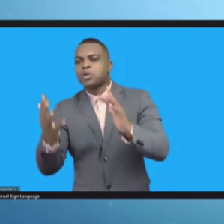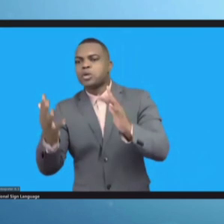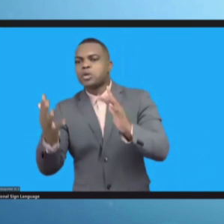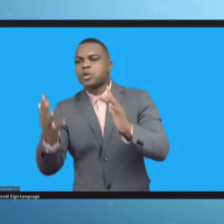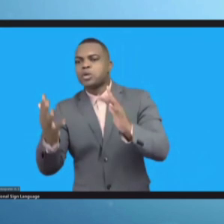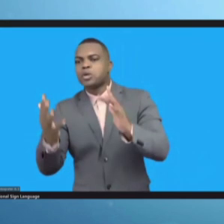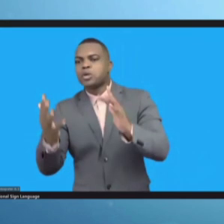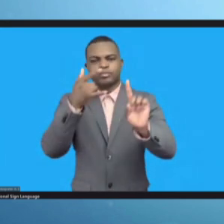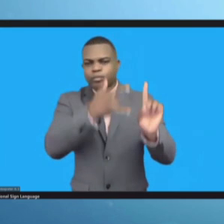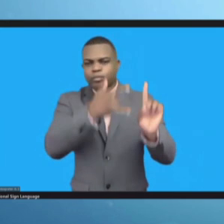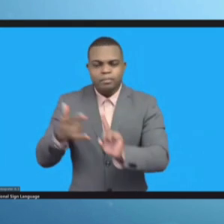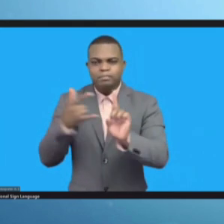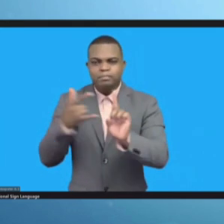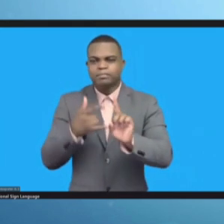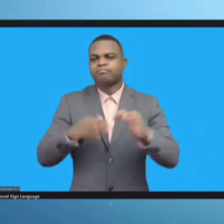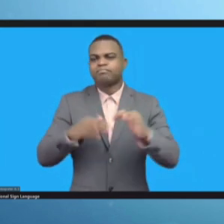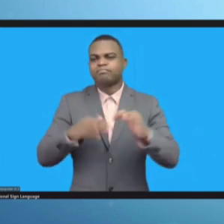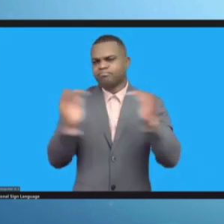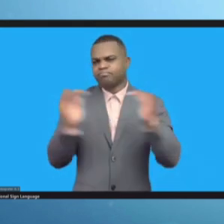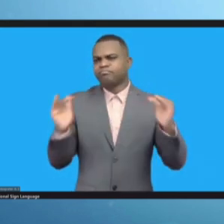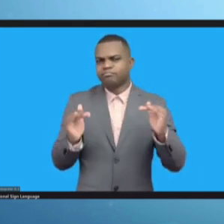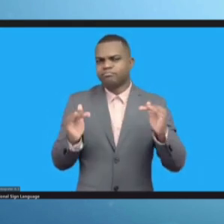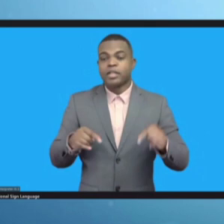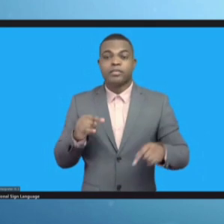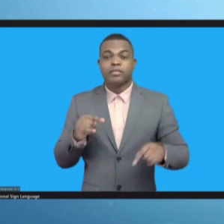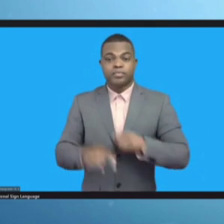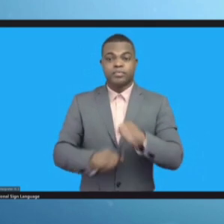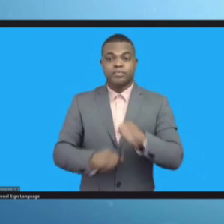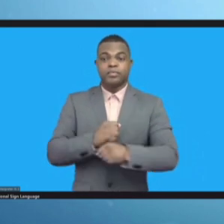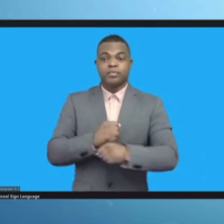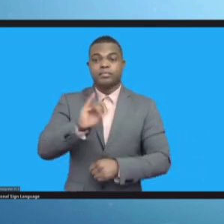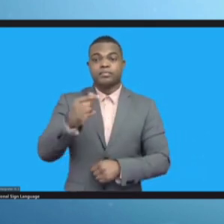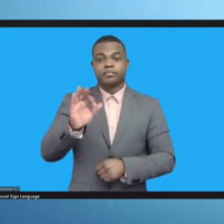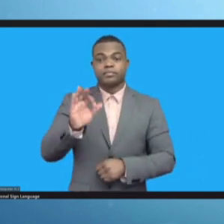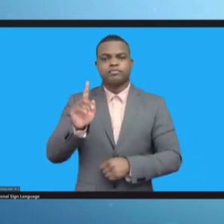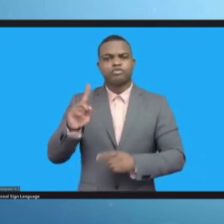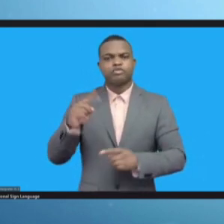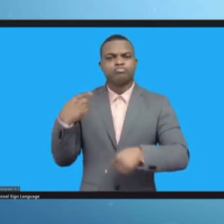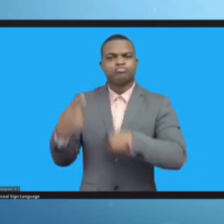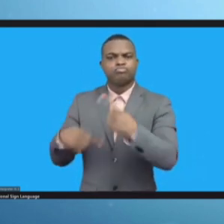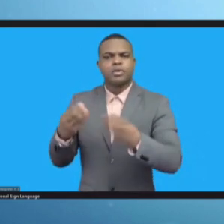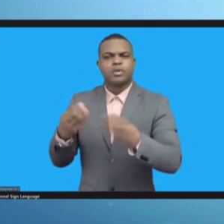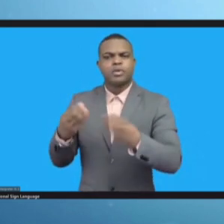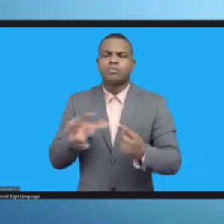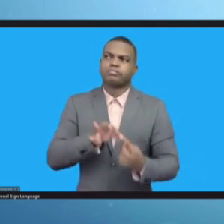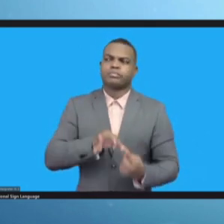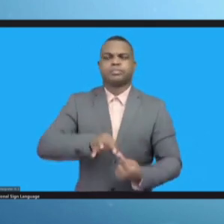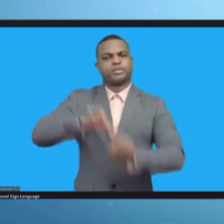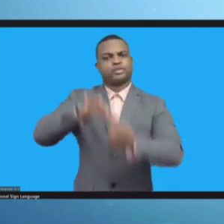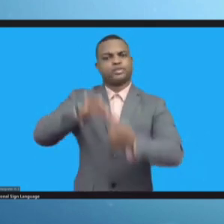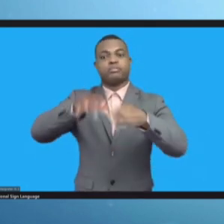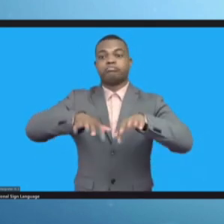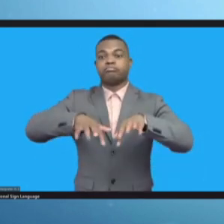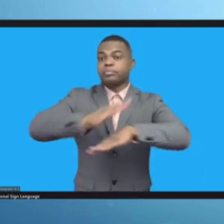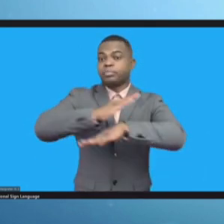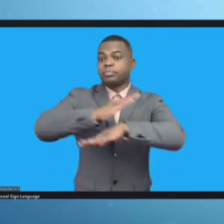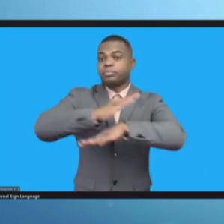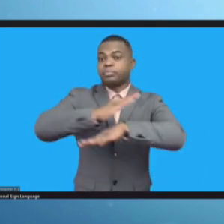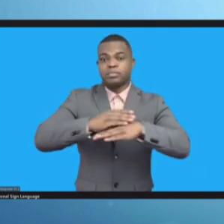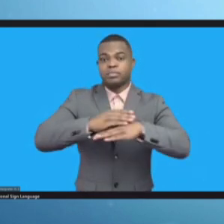обсуждать вопросы на равных. Если зависит от того, находятся ли они здесь или